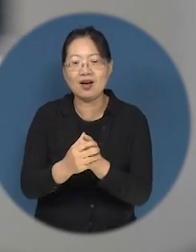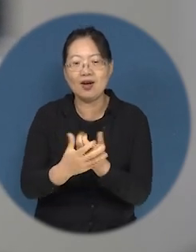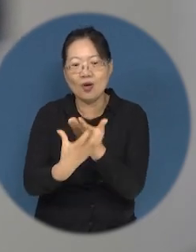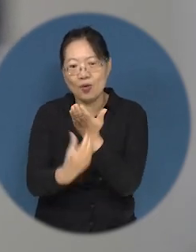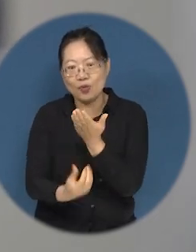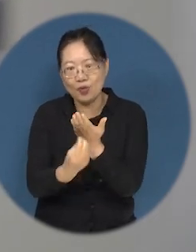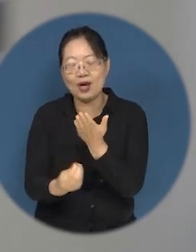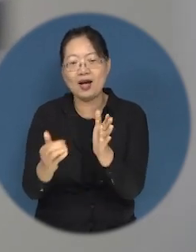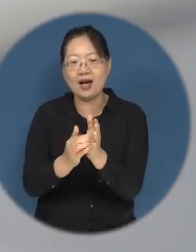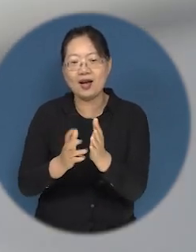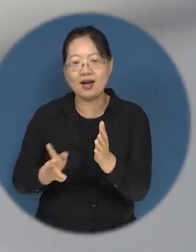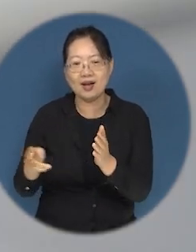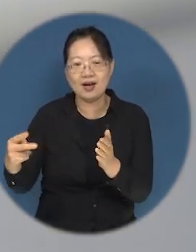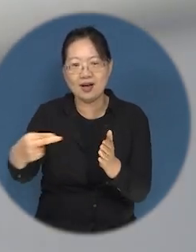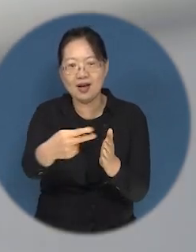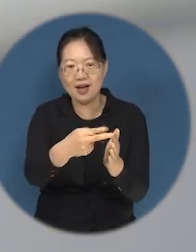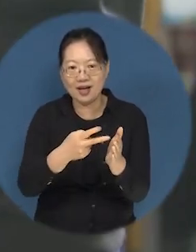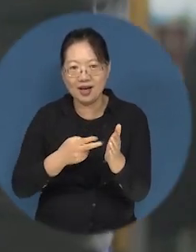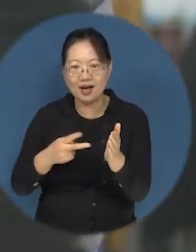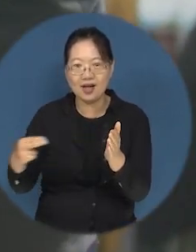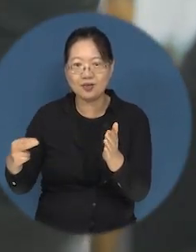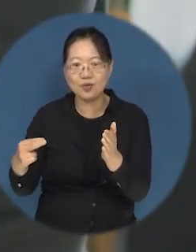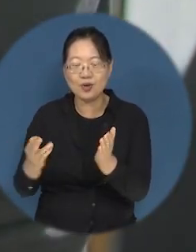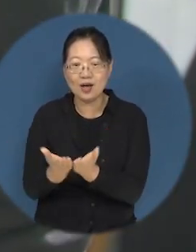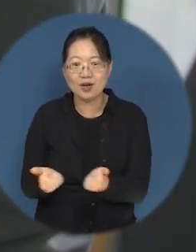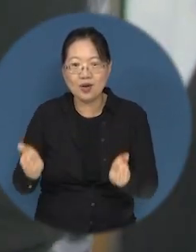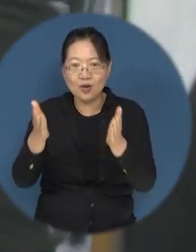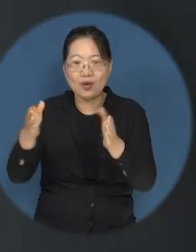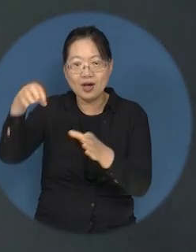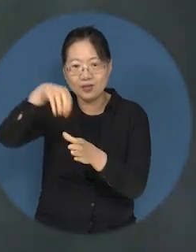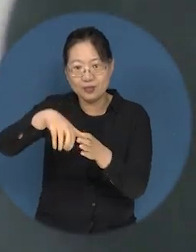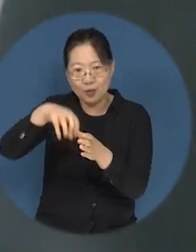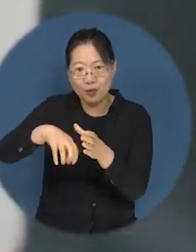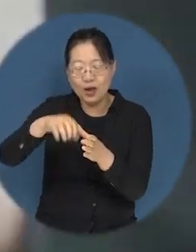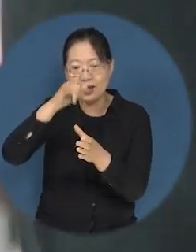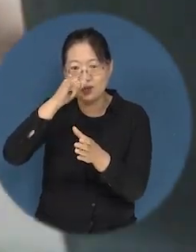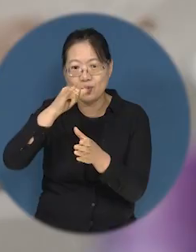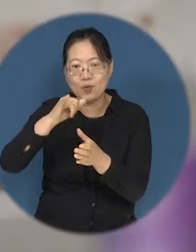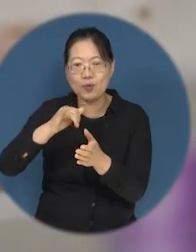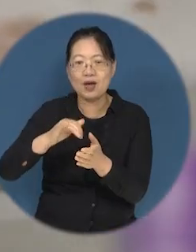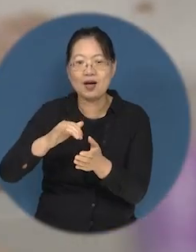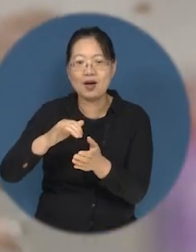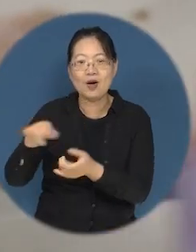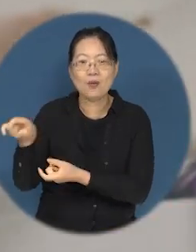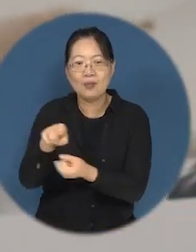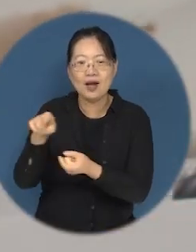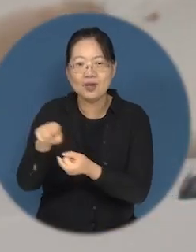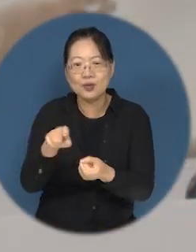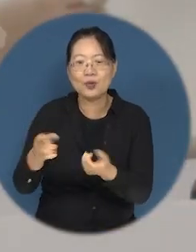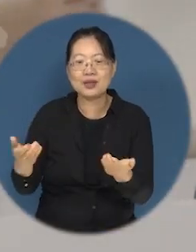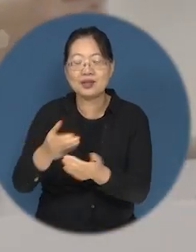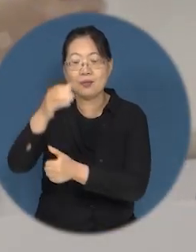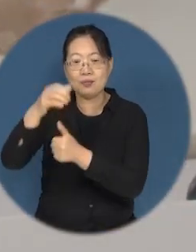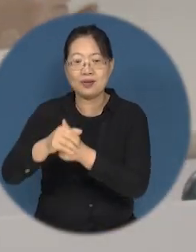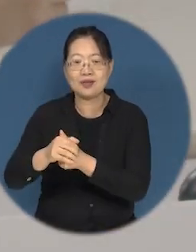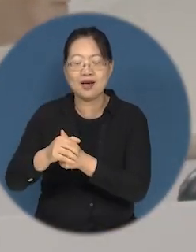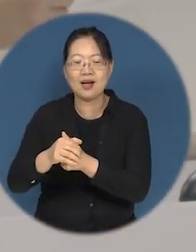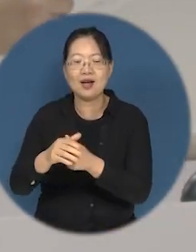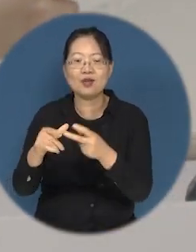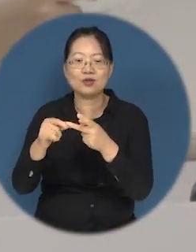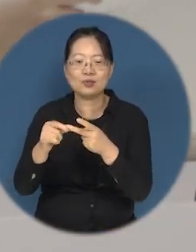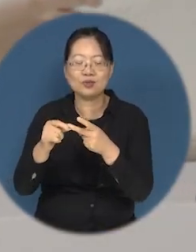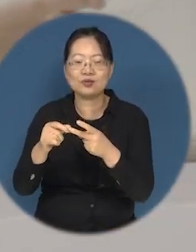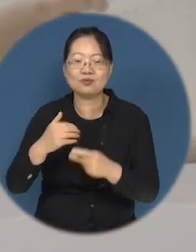해서 그걸 자르고 그 자른 명함을 통에 넣고 그거를 배송을 갖다가 해주는 것까지 하는 게 이제 두